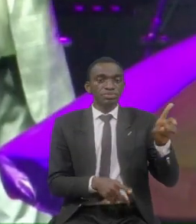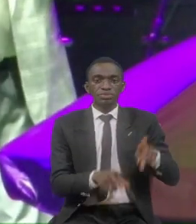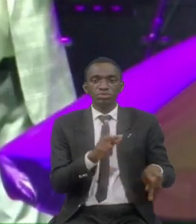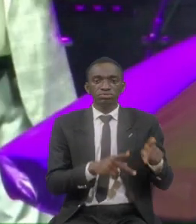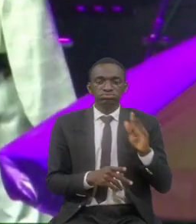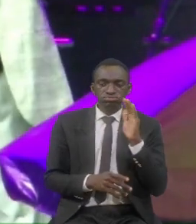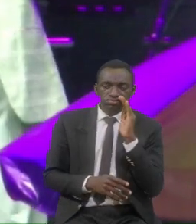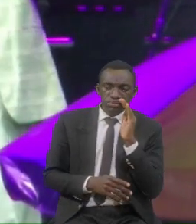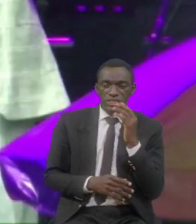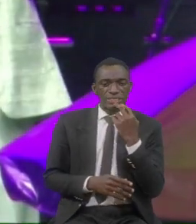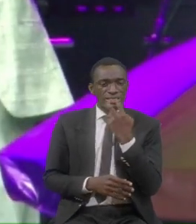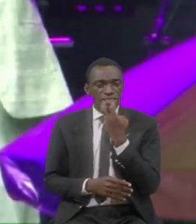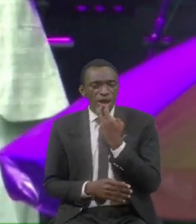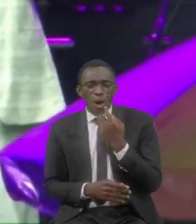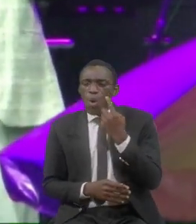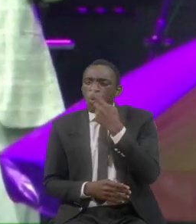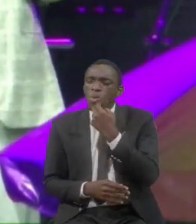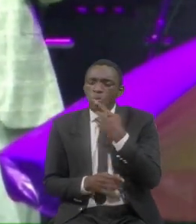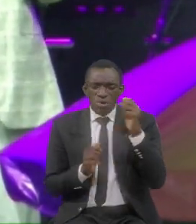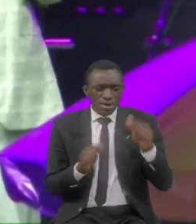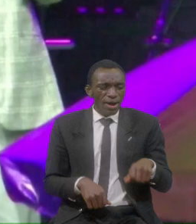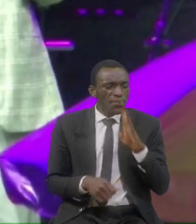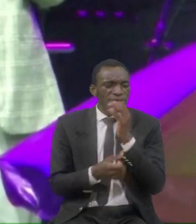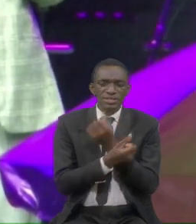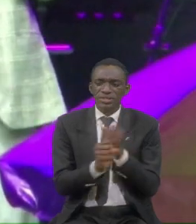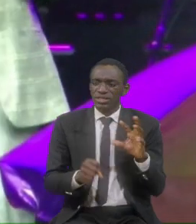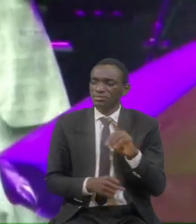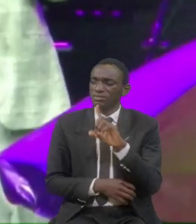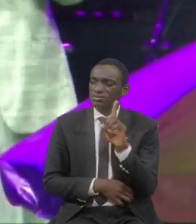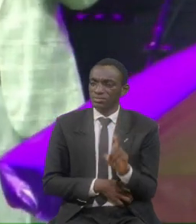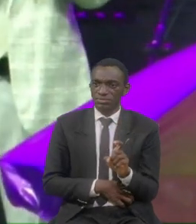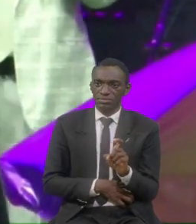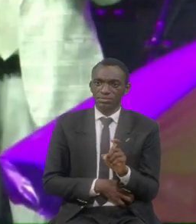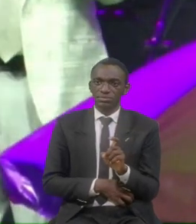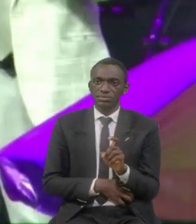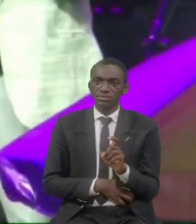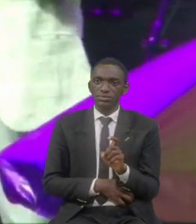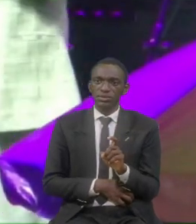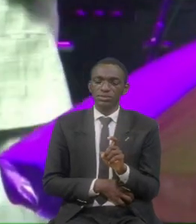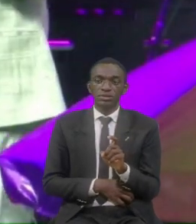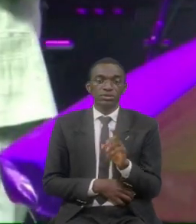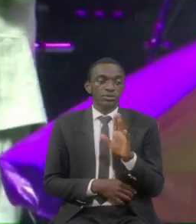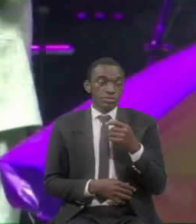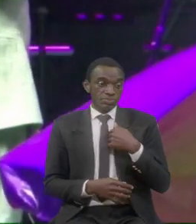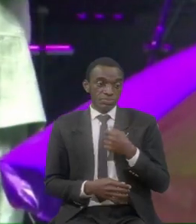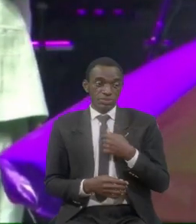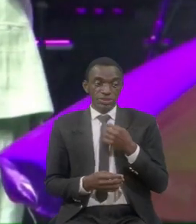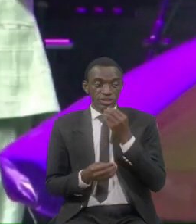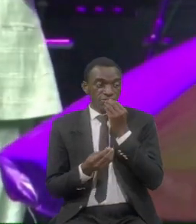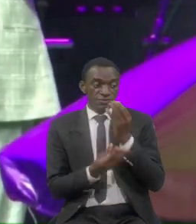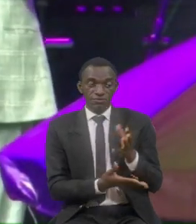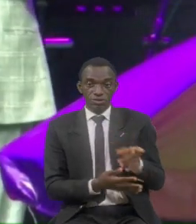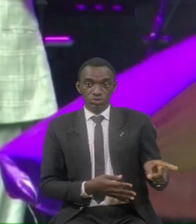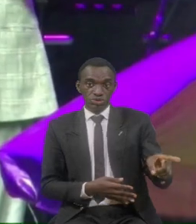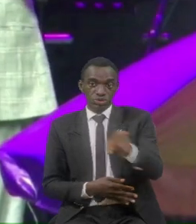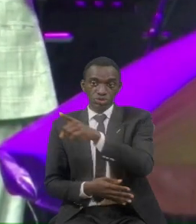who then can be saved? Unya karon kinsa may pwede maluwas? I told you that what saved. Nagingon ko